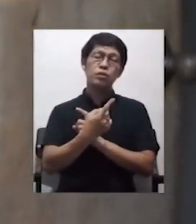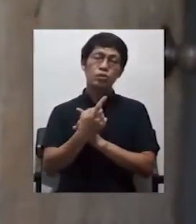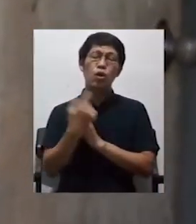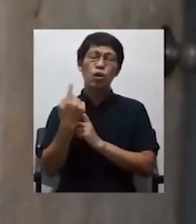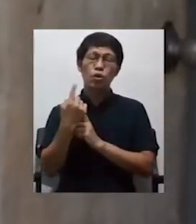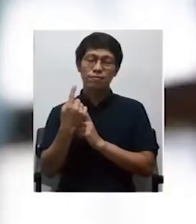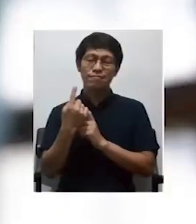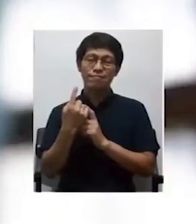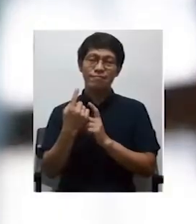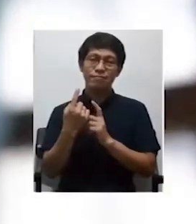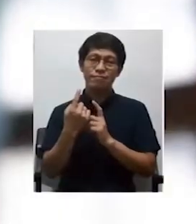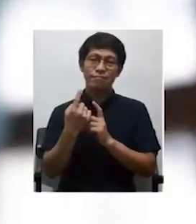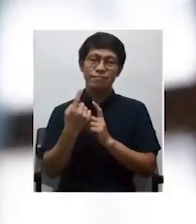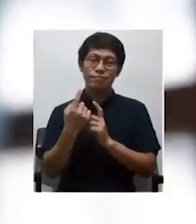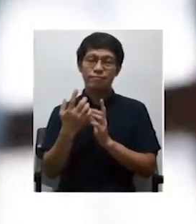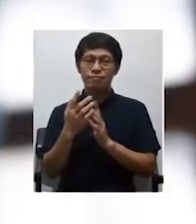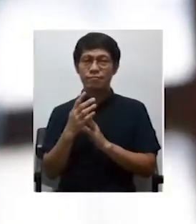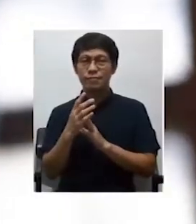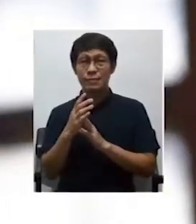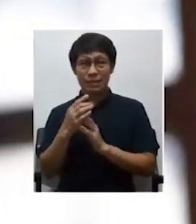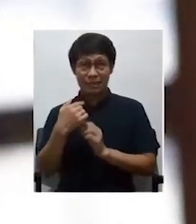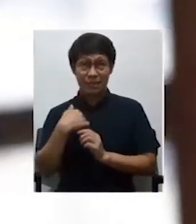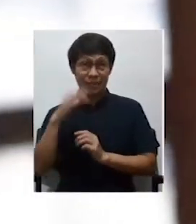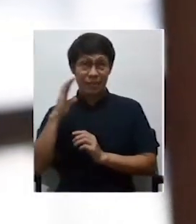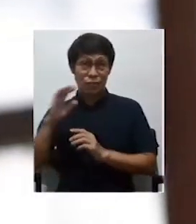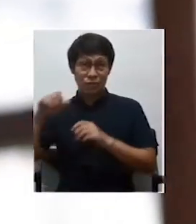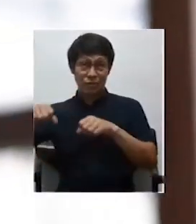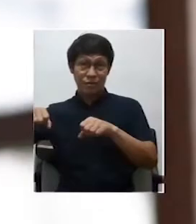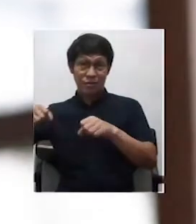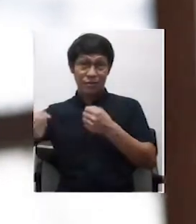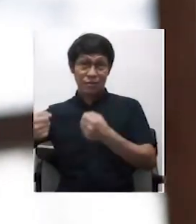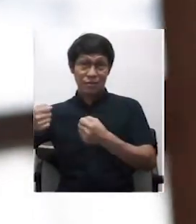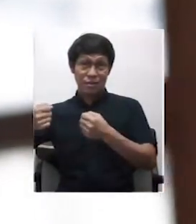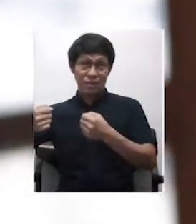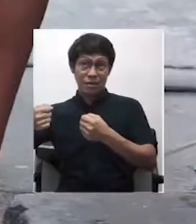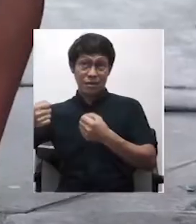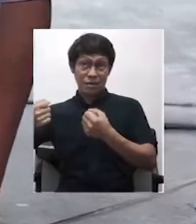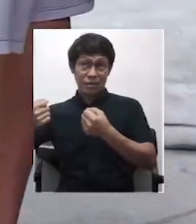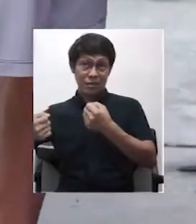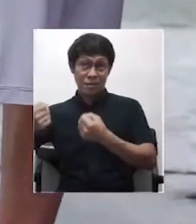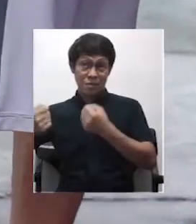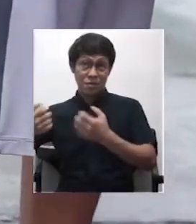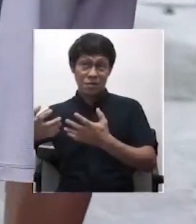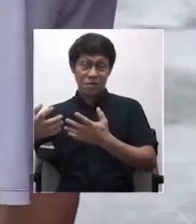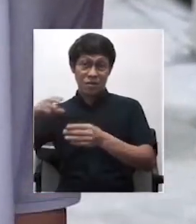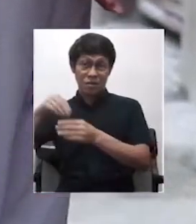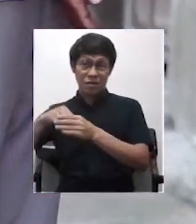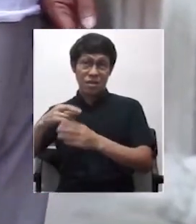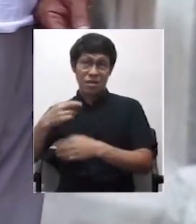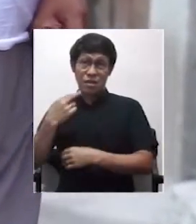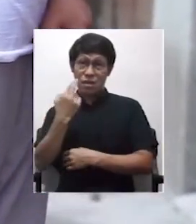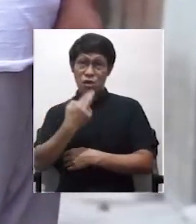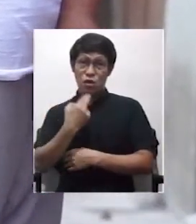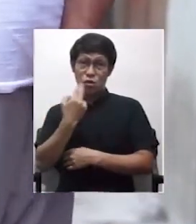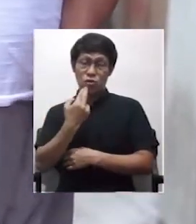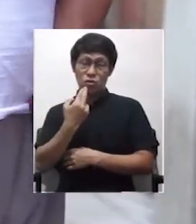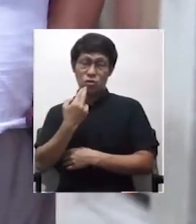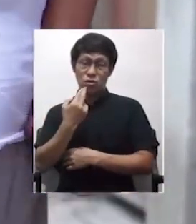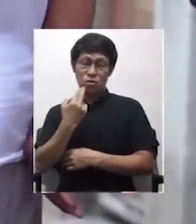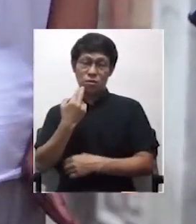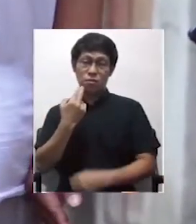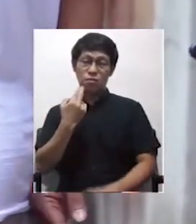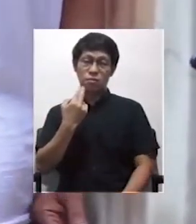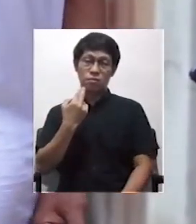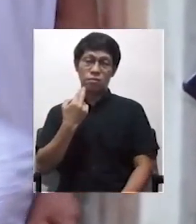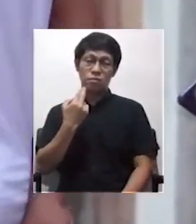buhay yung nakasalalay. Kailangan po, lahat ng tao kailangan mamuhay ng normal. Mapagaling. Kasi yung sakit, hindi naman po talaga yan. Nakadikit